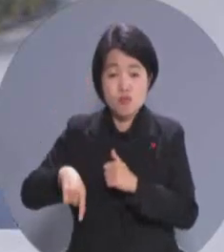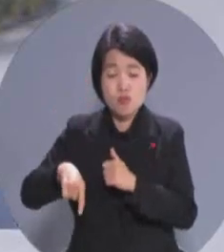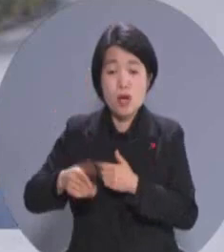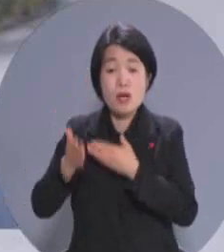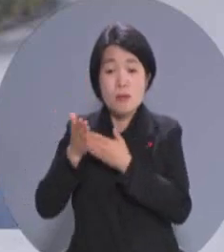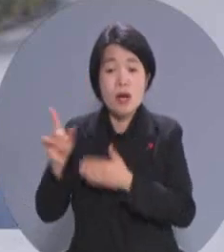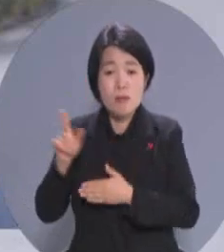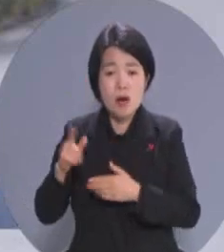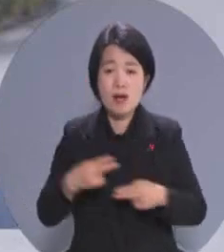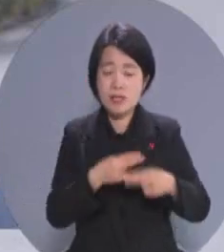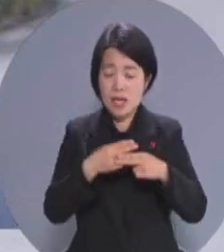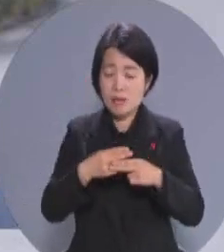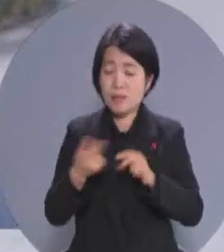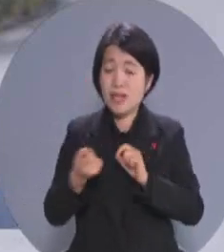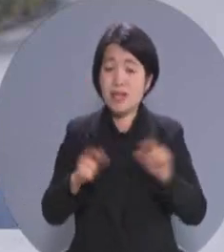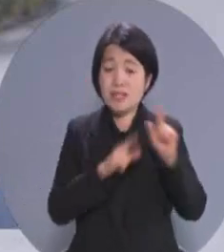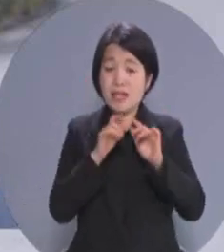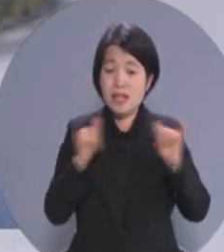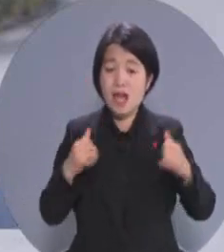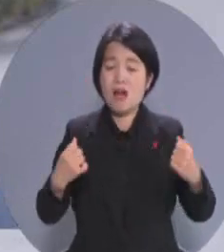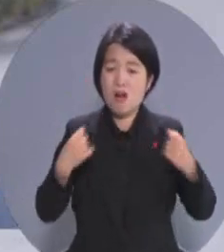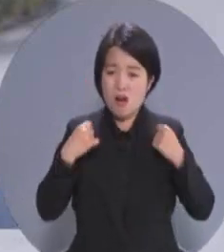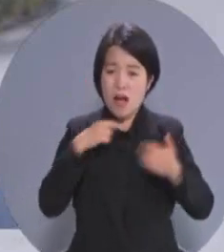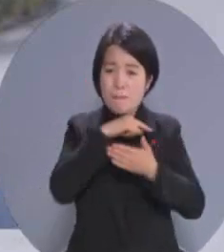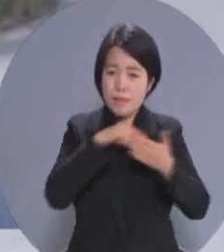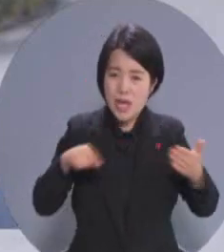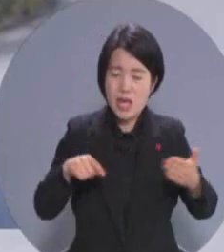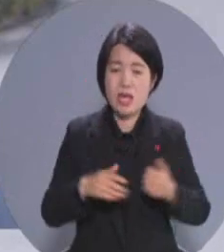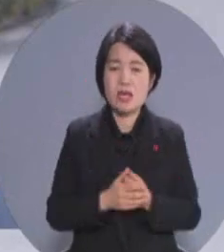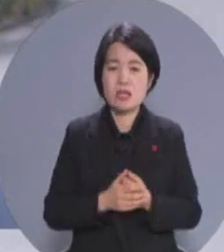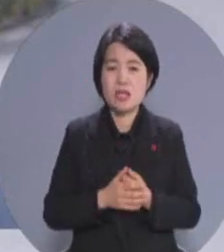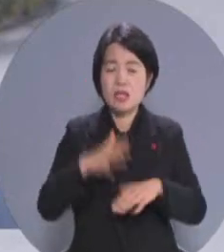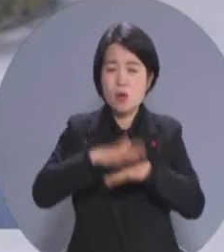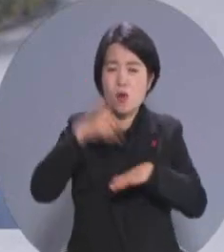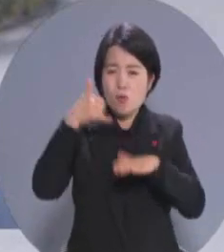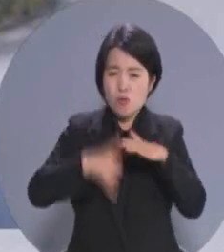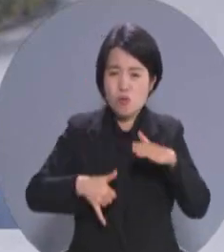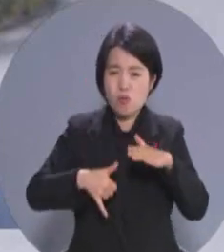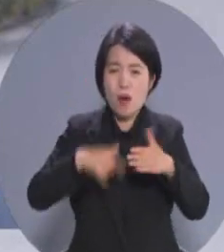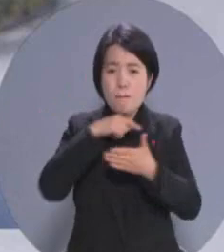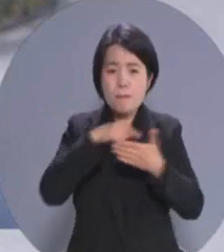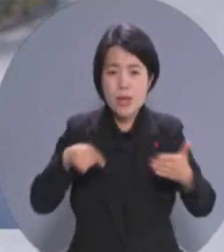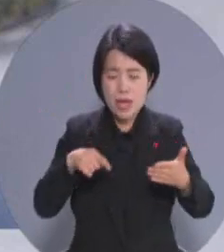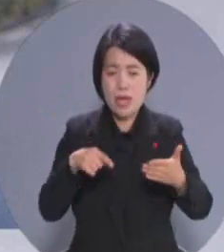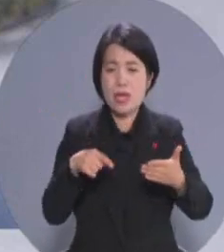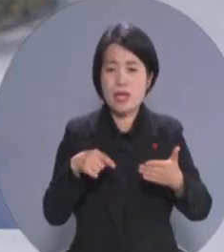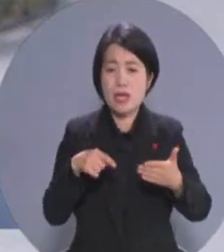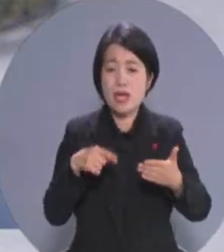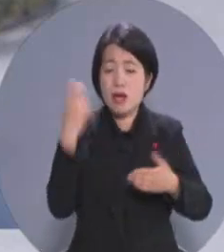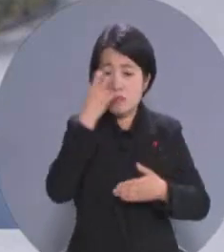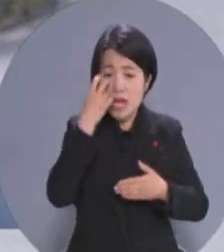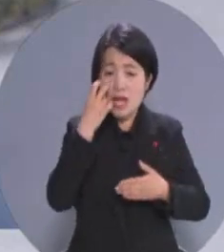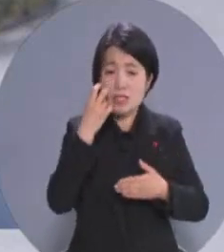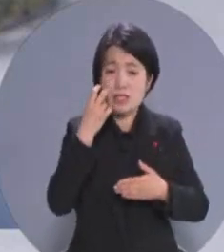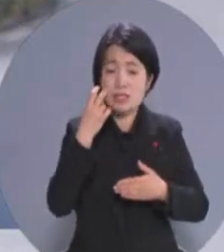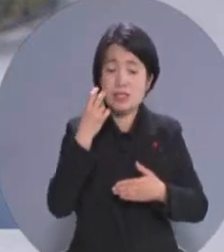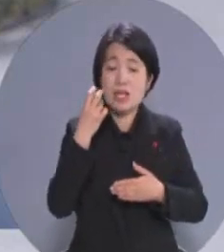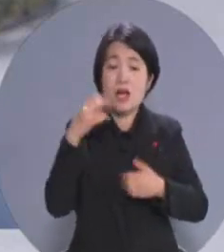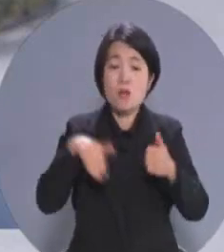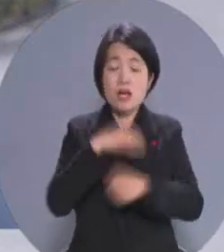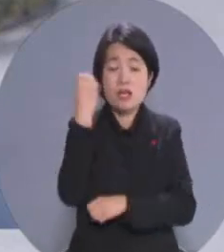어 댐 주변 주민들을 위한 건강 또 작물 피해 조사를 위한 환경 기초